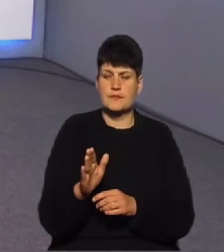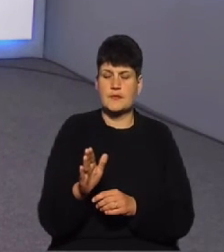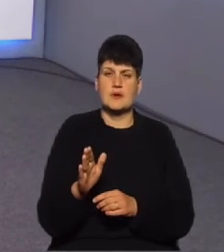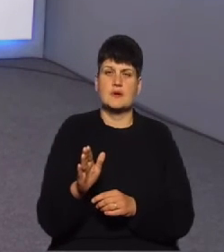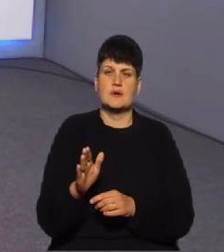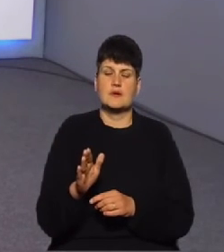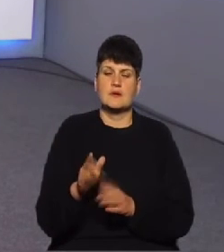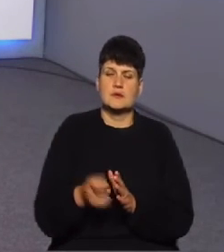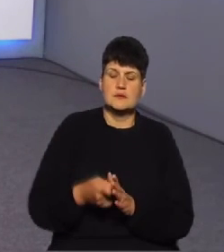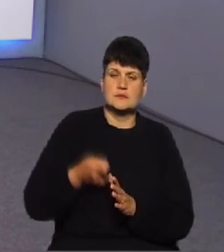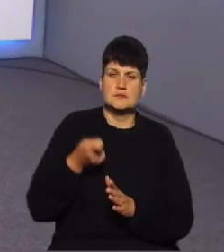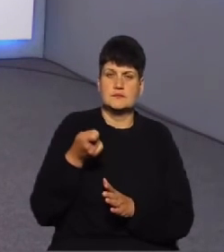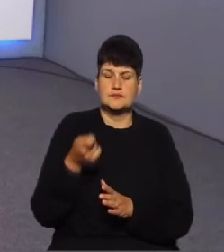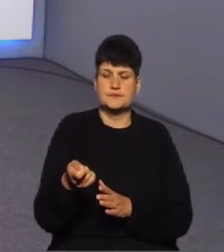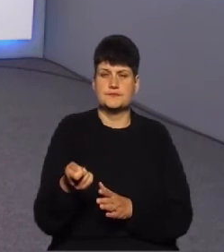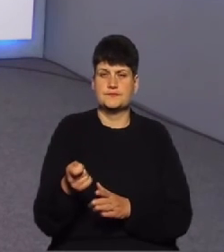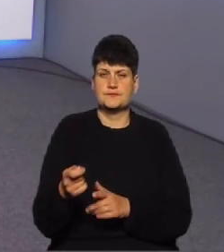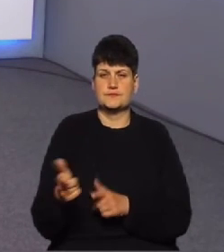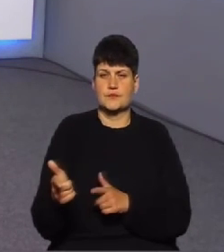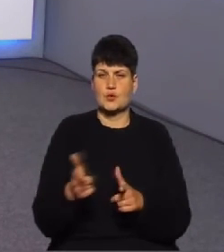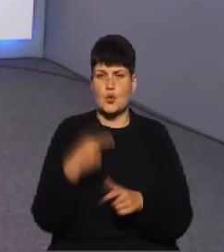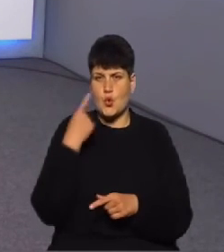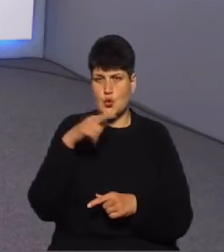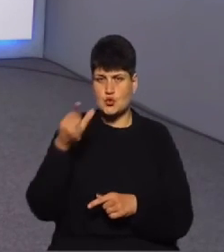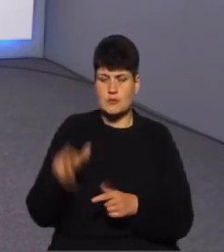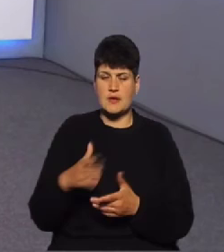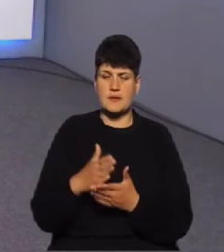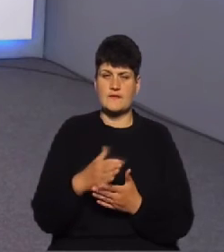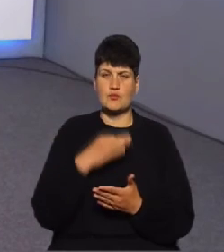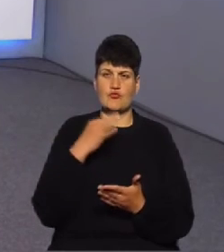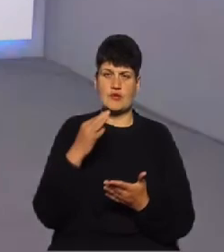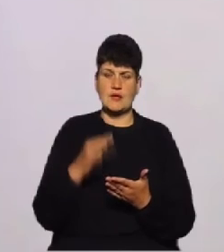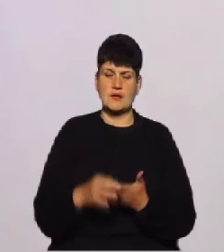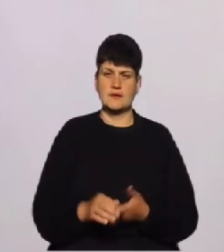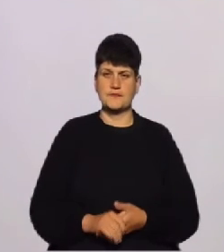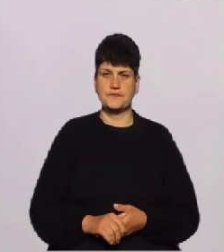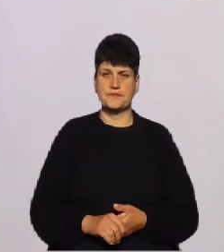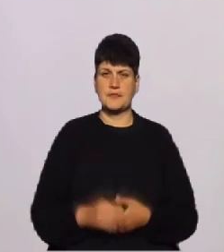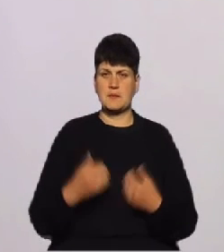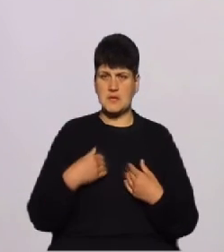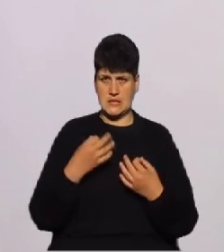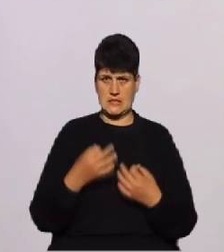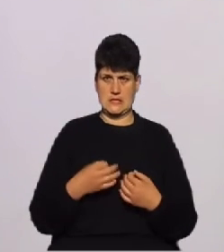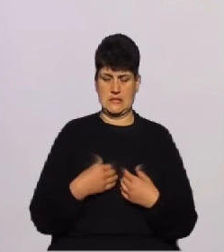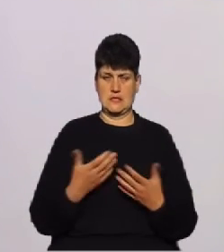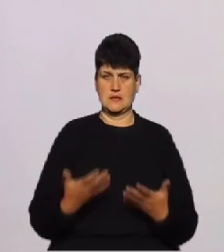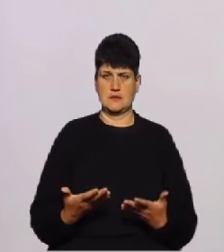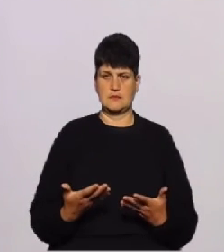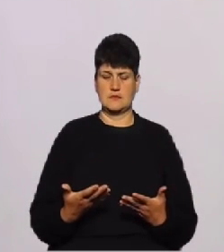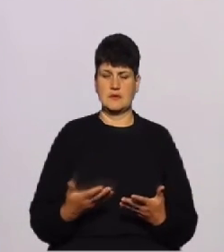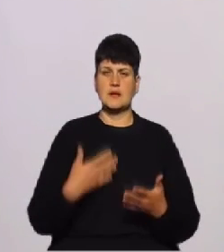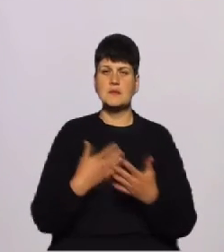до особи, яка би несла відповідальність відповідача. А так мені скажіть, як досвідчений адвокат. Для прикладу,